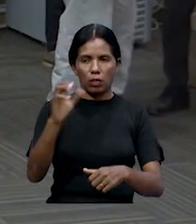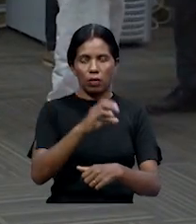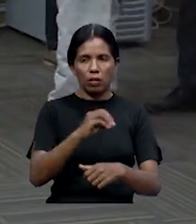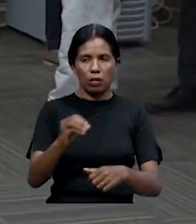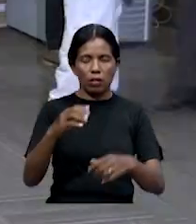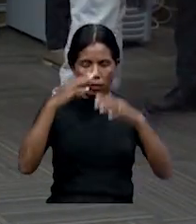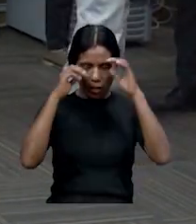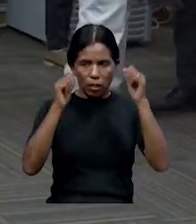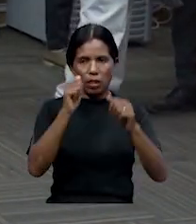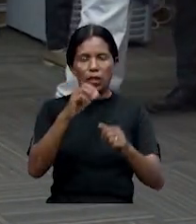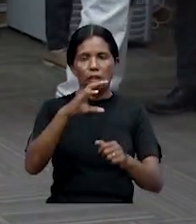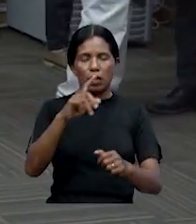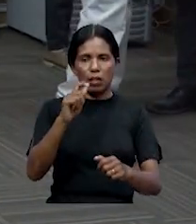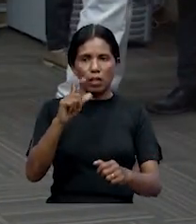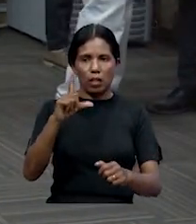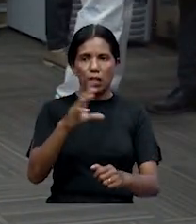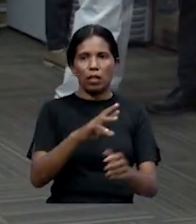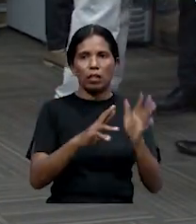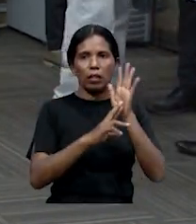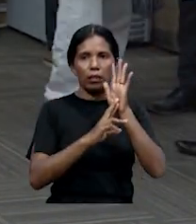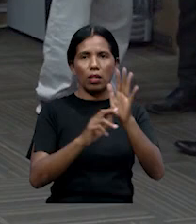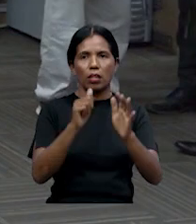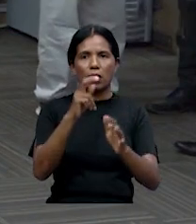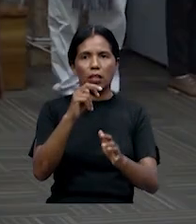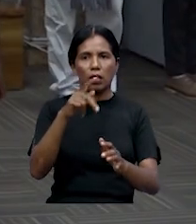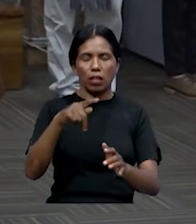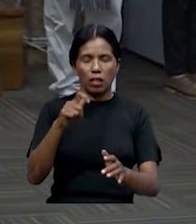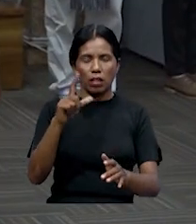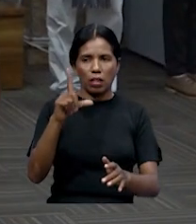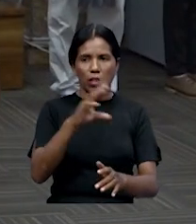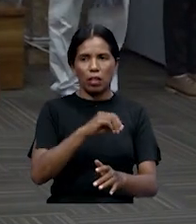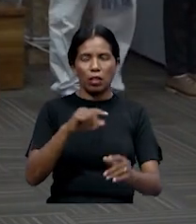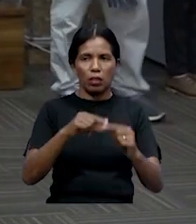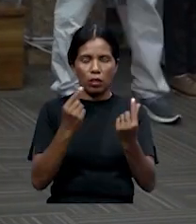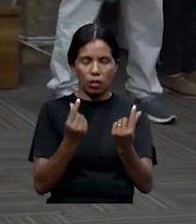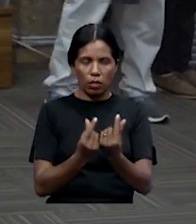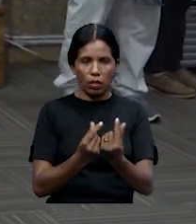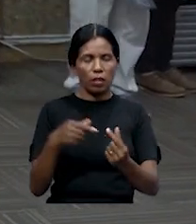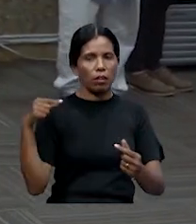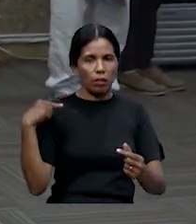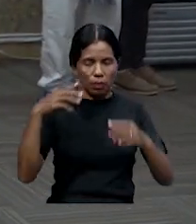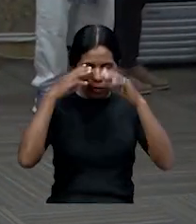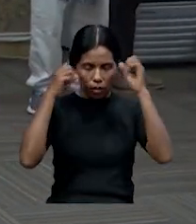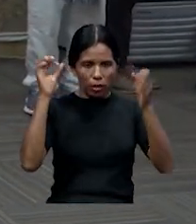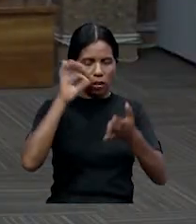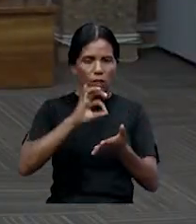a ACTL, representante ANATL, Druk Air CEO, gabinete presidente